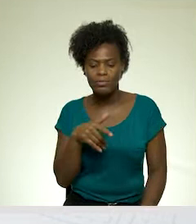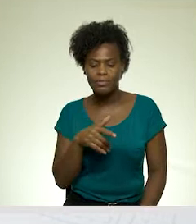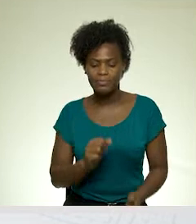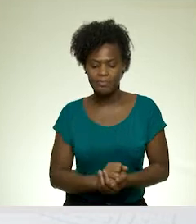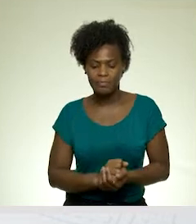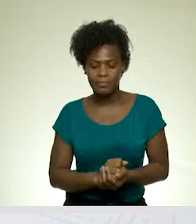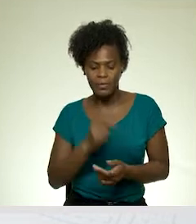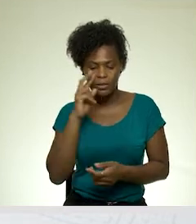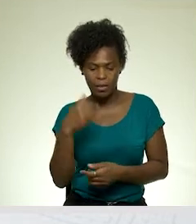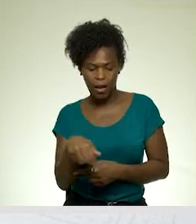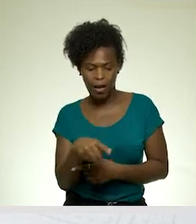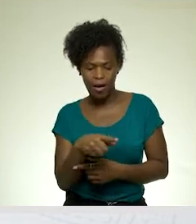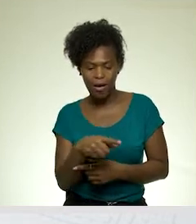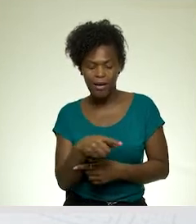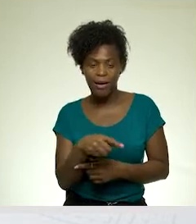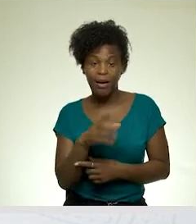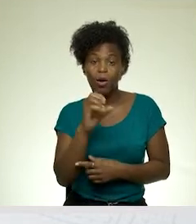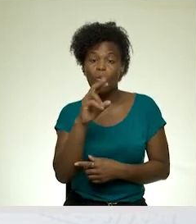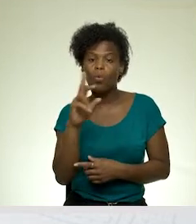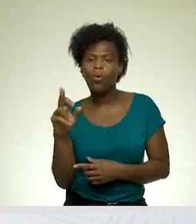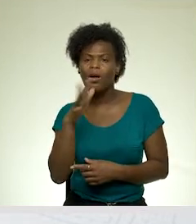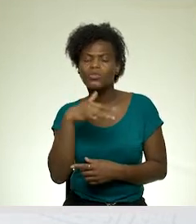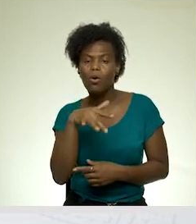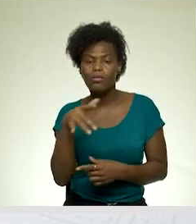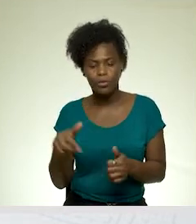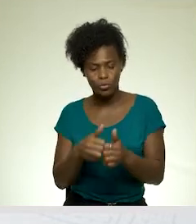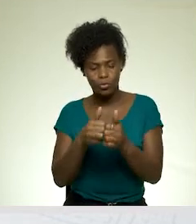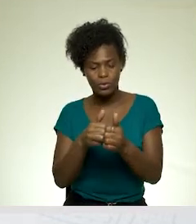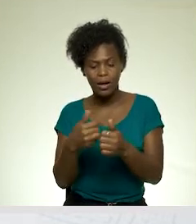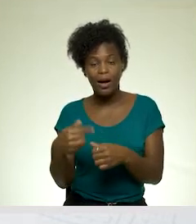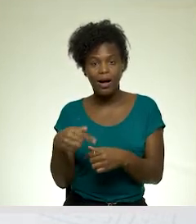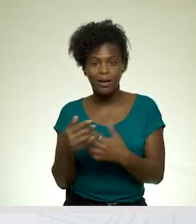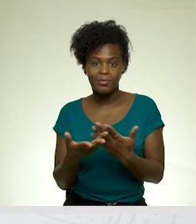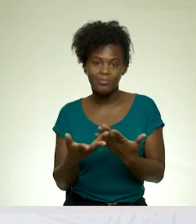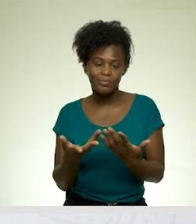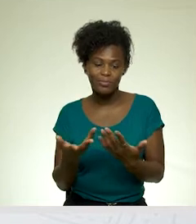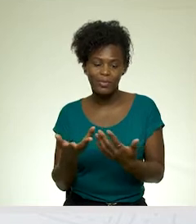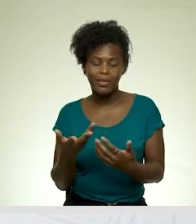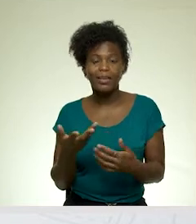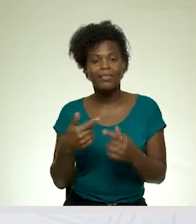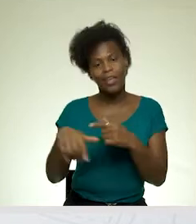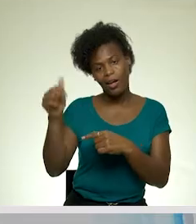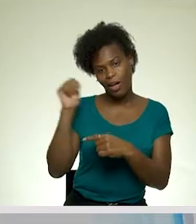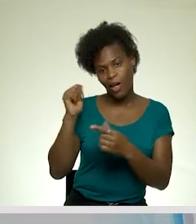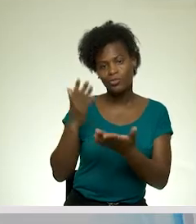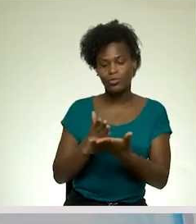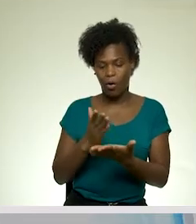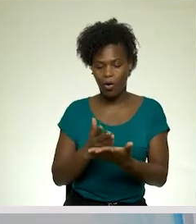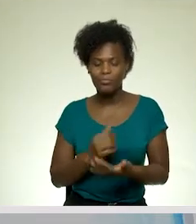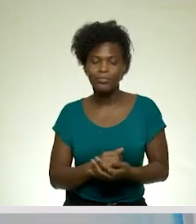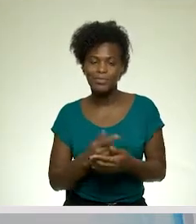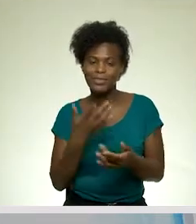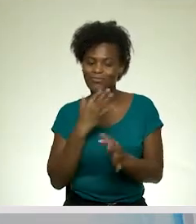trouvée? Allons-y, faisons-le ensemble. Il existe une cour derrière l'école. Très